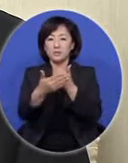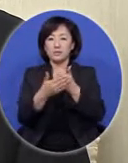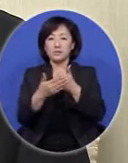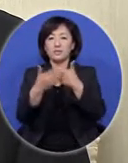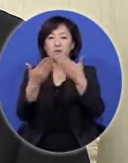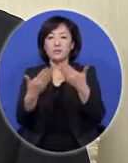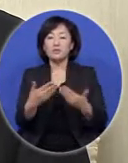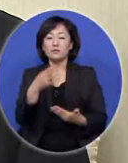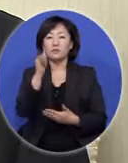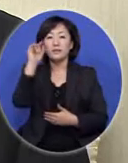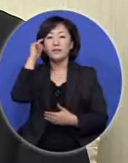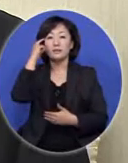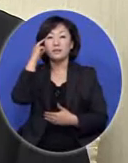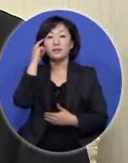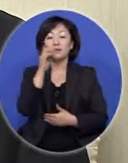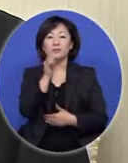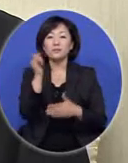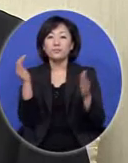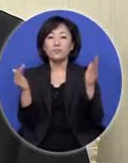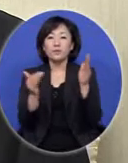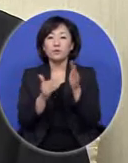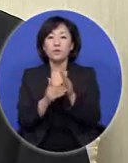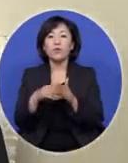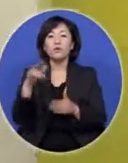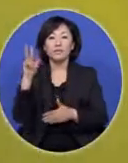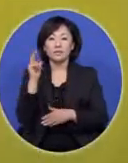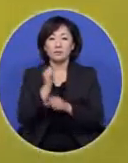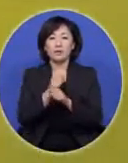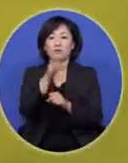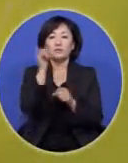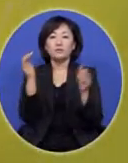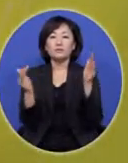이렇게 생각을 하고 각오를 다지고 있습니다.